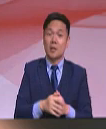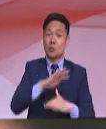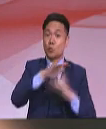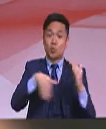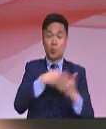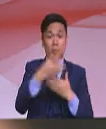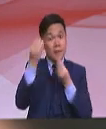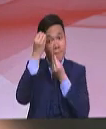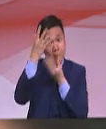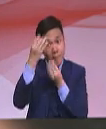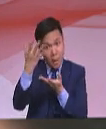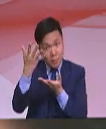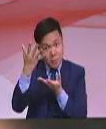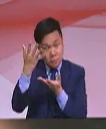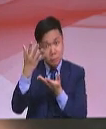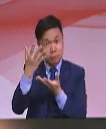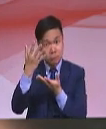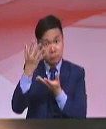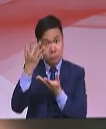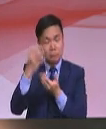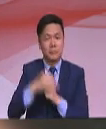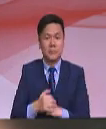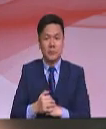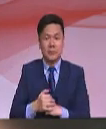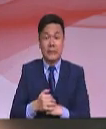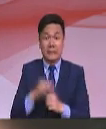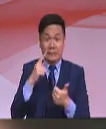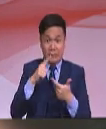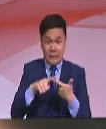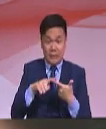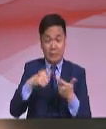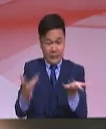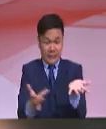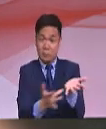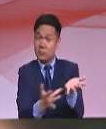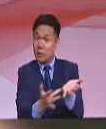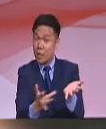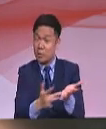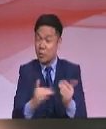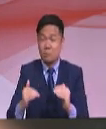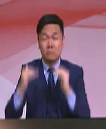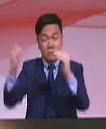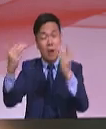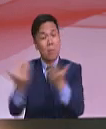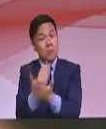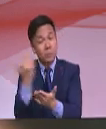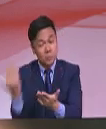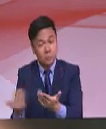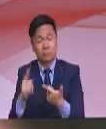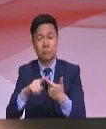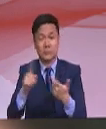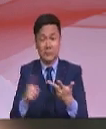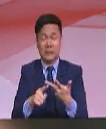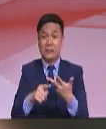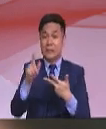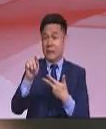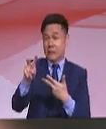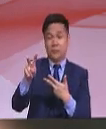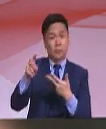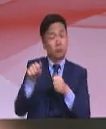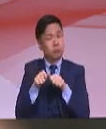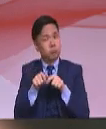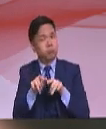penyampaian informasi khususnya. Dengan kemajuan teknologi, kaedah ini juga berkembang